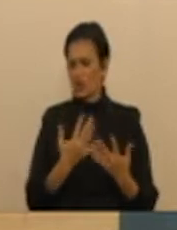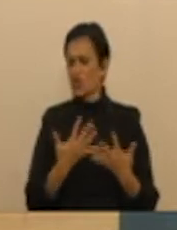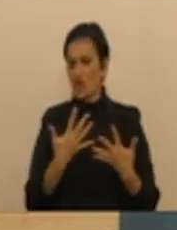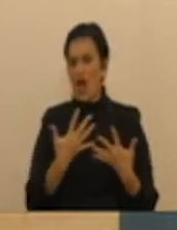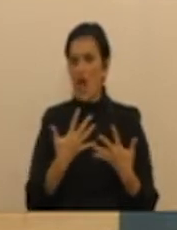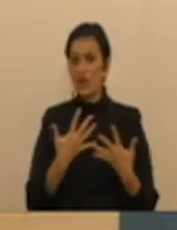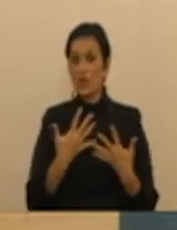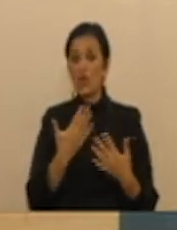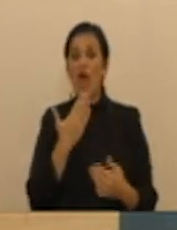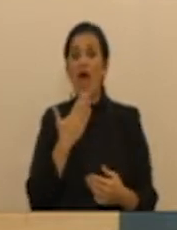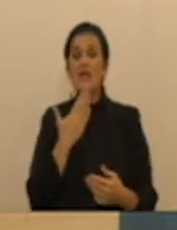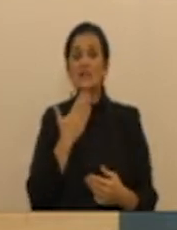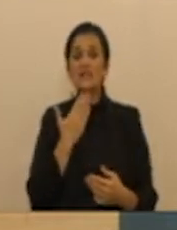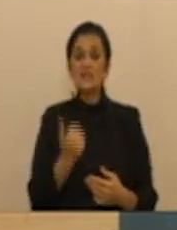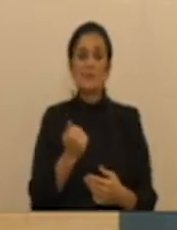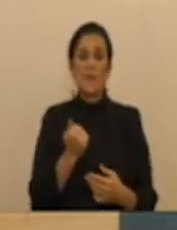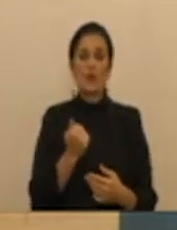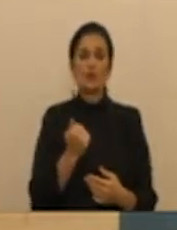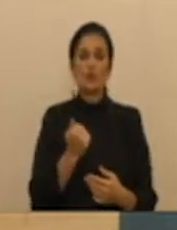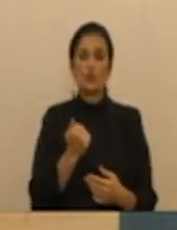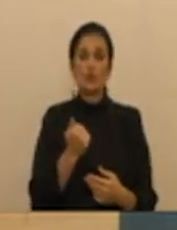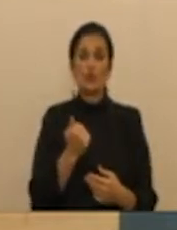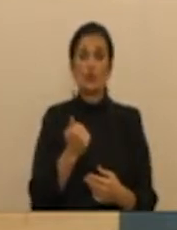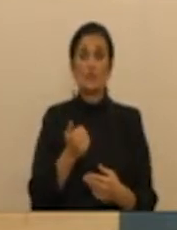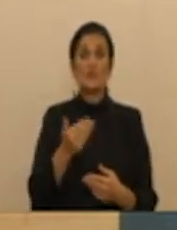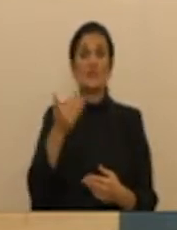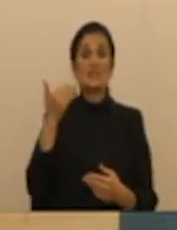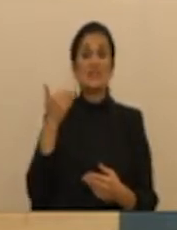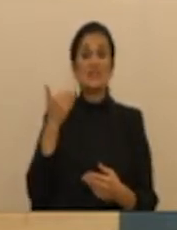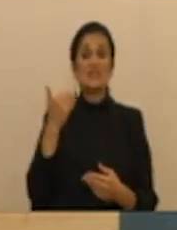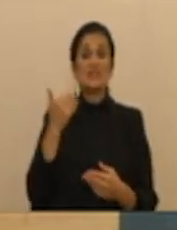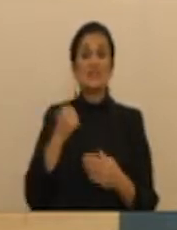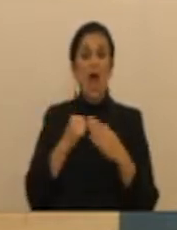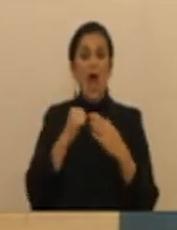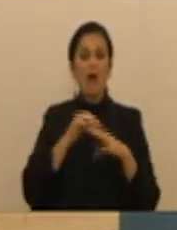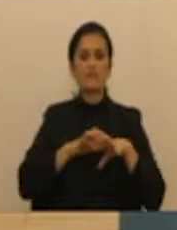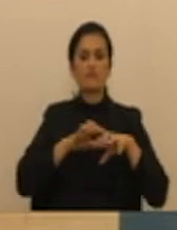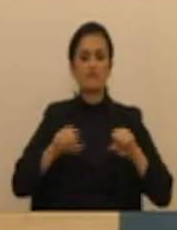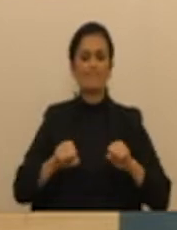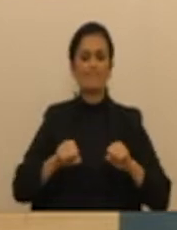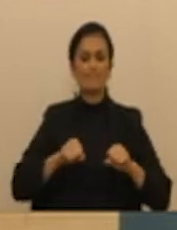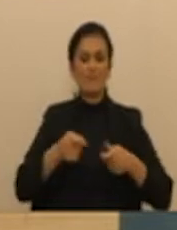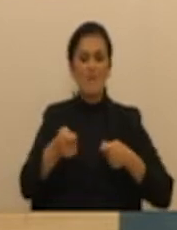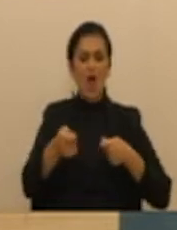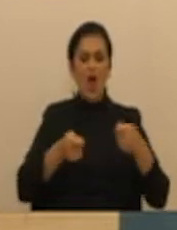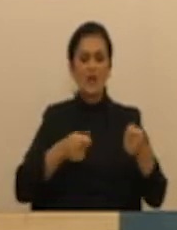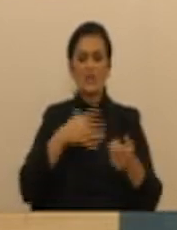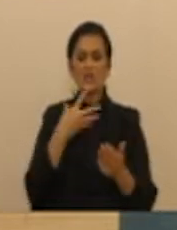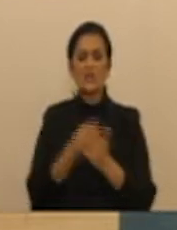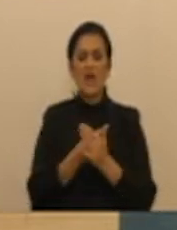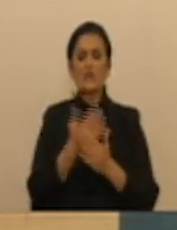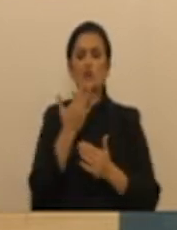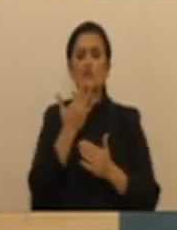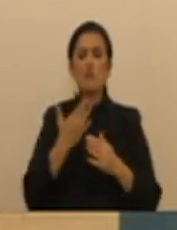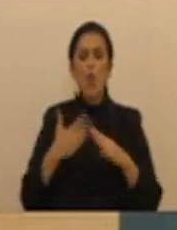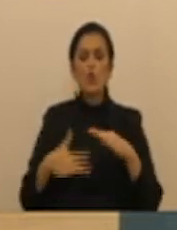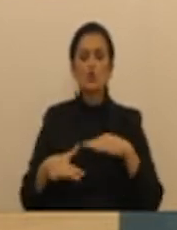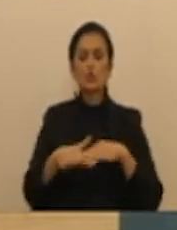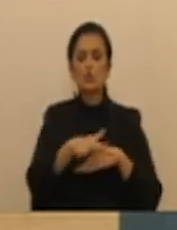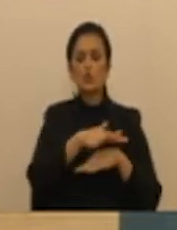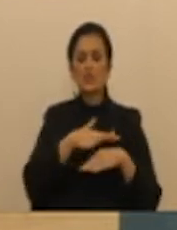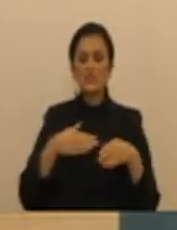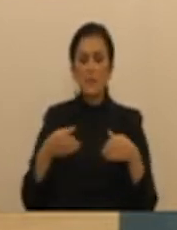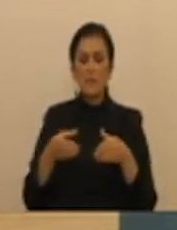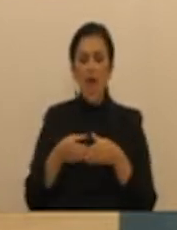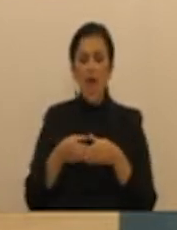ეს სიმპატიურებად წინა ავტორიტარული მართველობა თავისი პოლიტიკური სპექტრით,